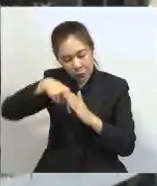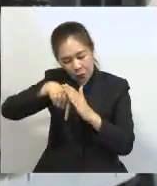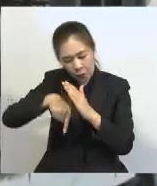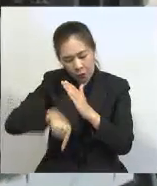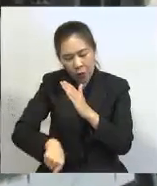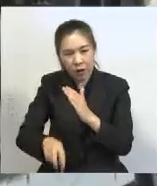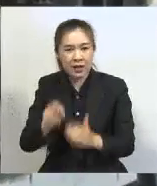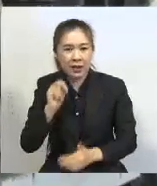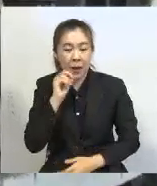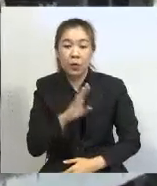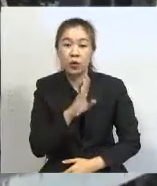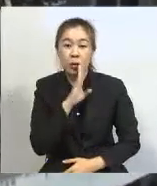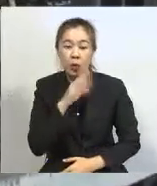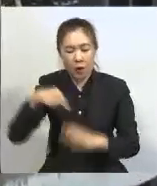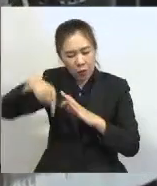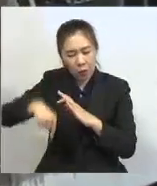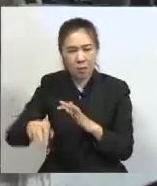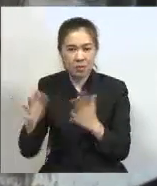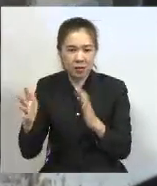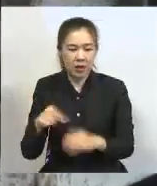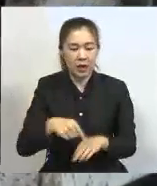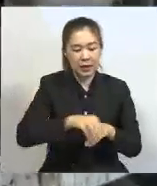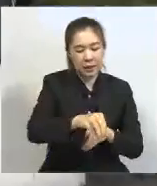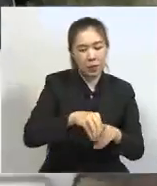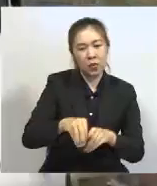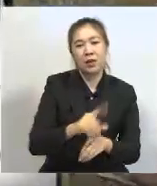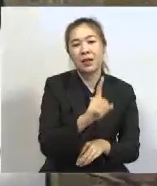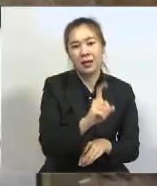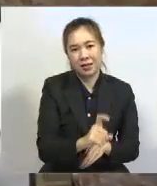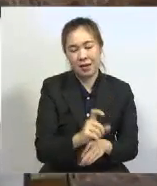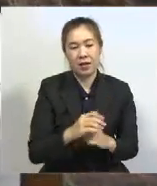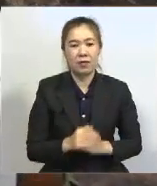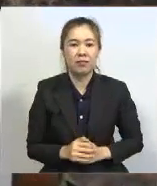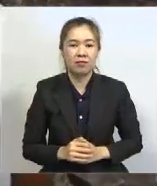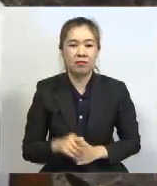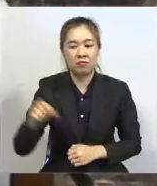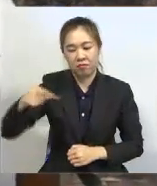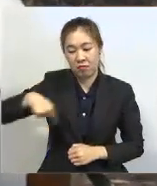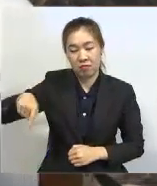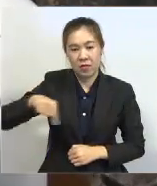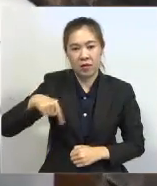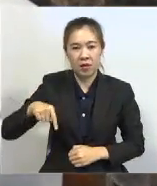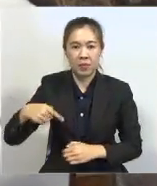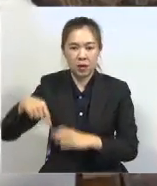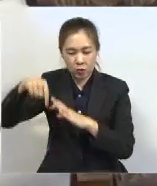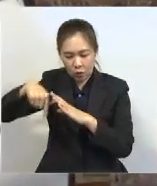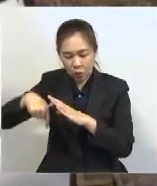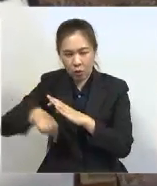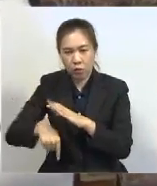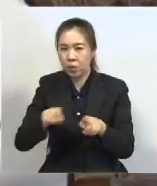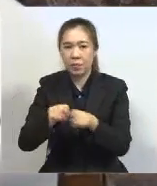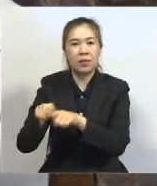ำแต่ถ้าไม่ขุดต้นอ้อยที่ปลูกไว้ก็จะตายหมดนะคะซึ่งบริเวณแถวนี้ขุดเจาะบ่อน้ำบาดาลกันทุกนาไม่ขุดก็ไม่ได้เพราะน้